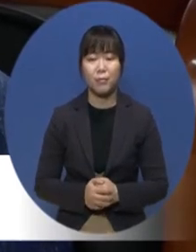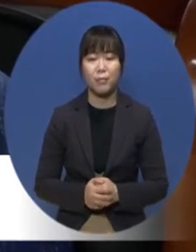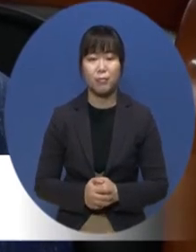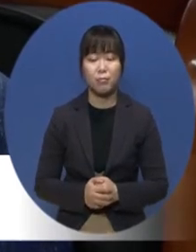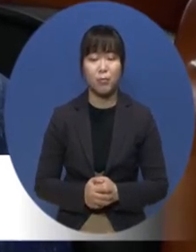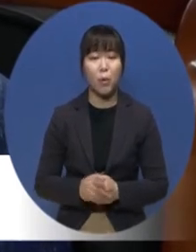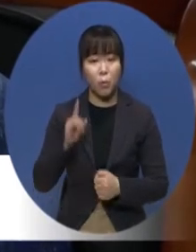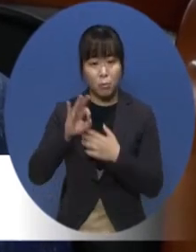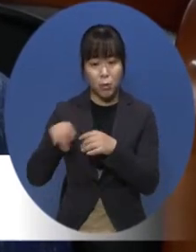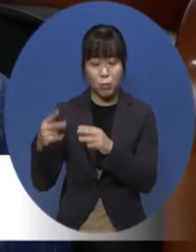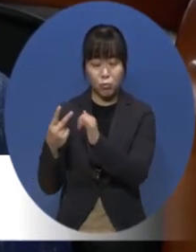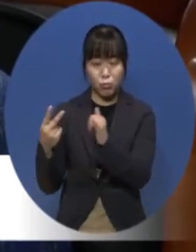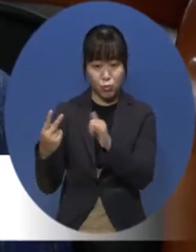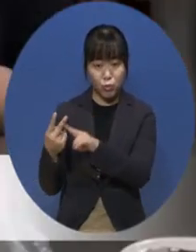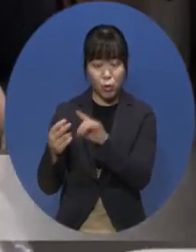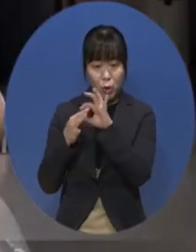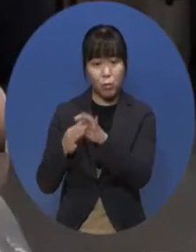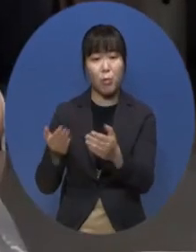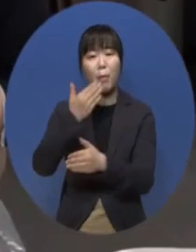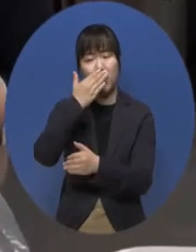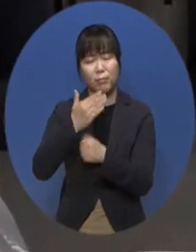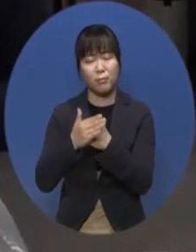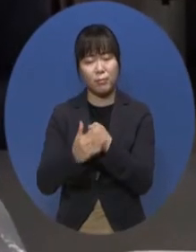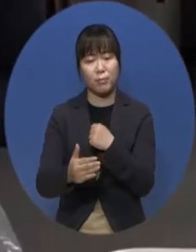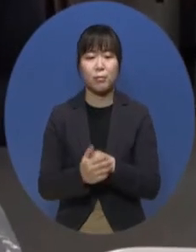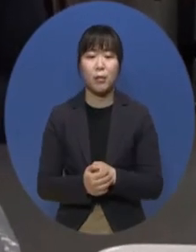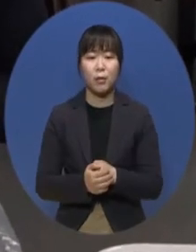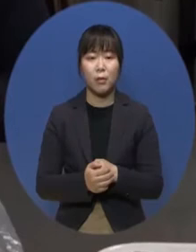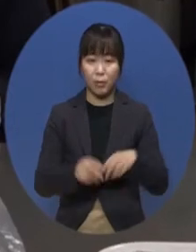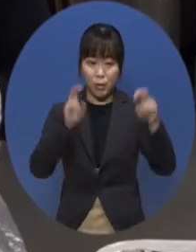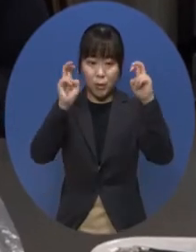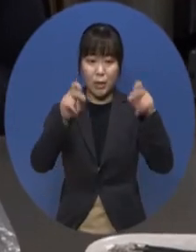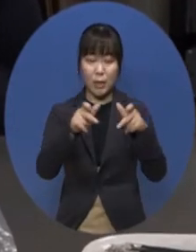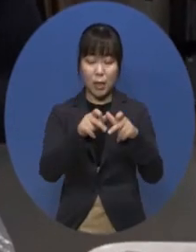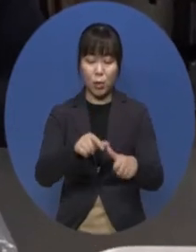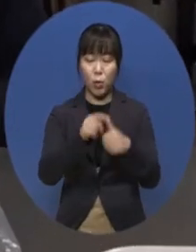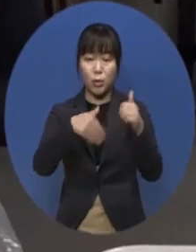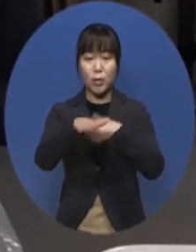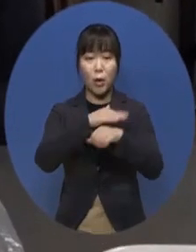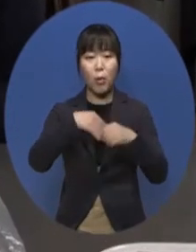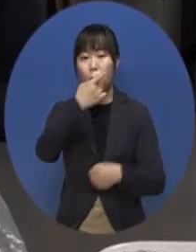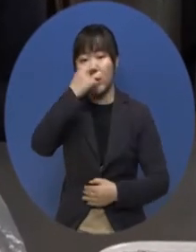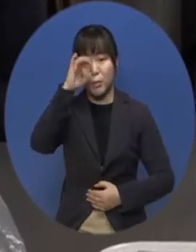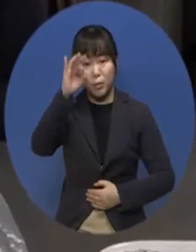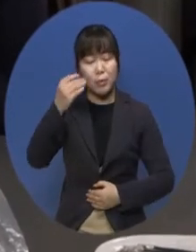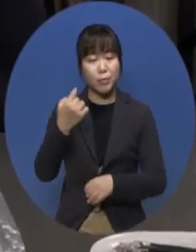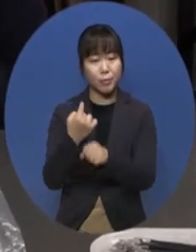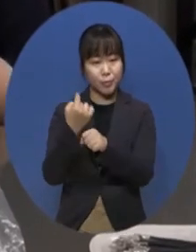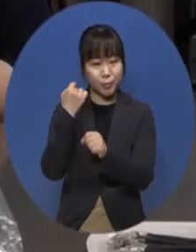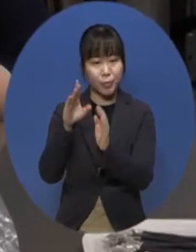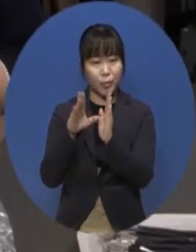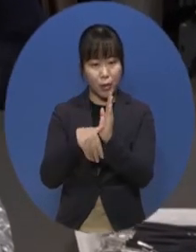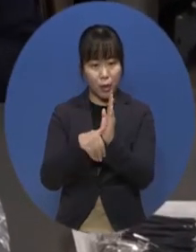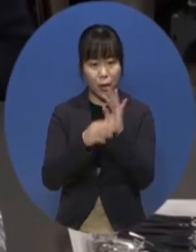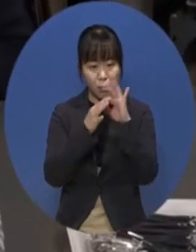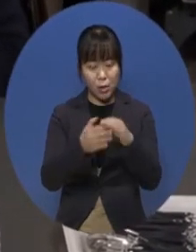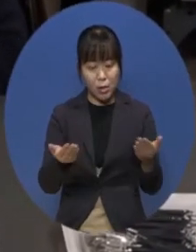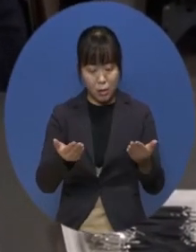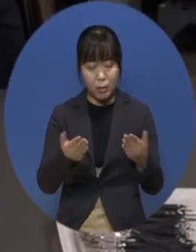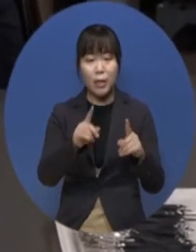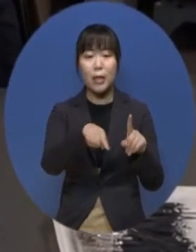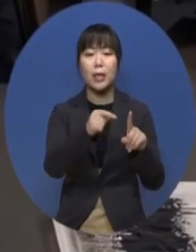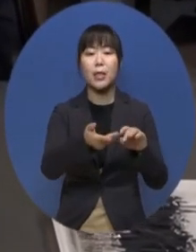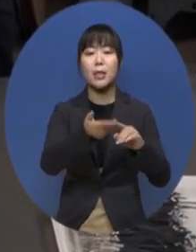이분들도 계속 데리고 있을 수 있고. 기업체 장애인 고용 실태 조사에 따르면 지난해 상시 근로자가 1인